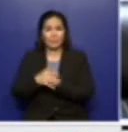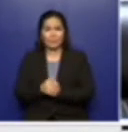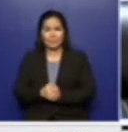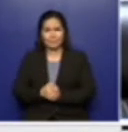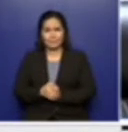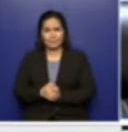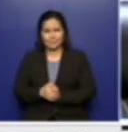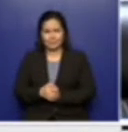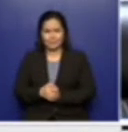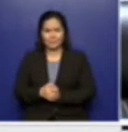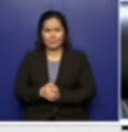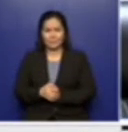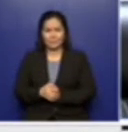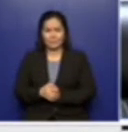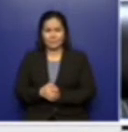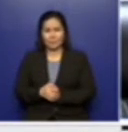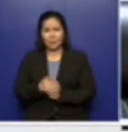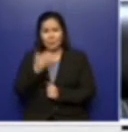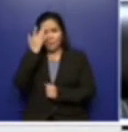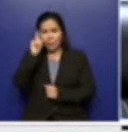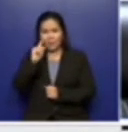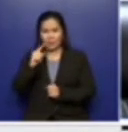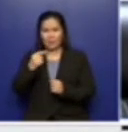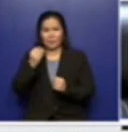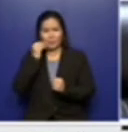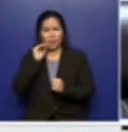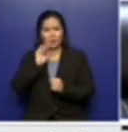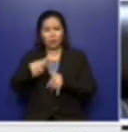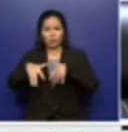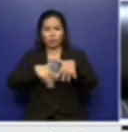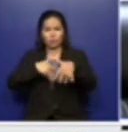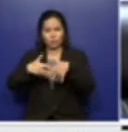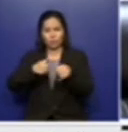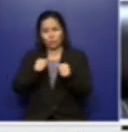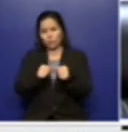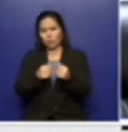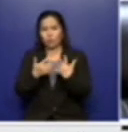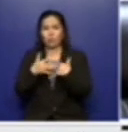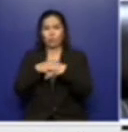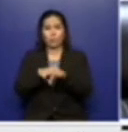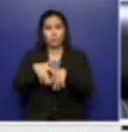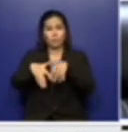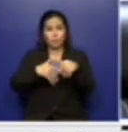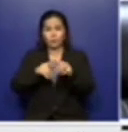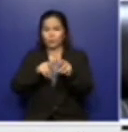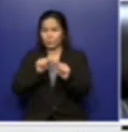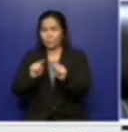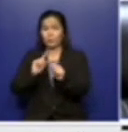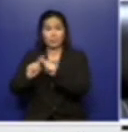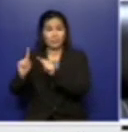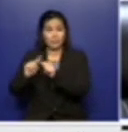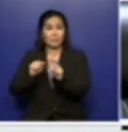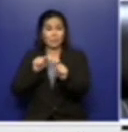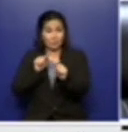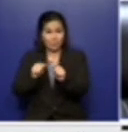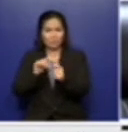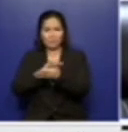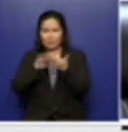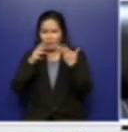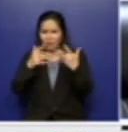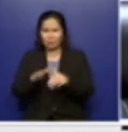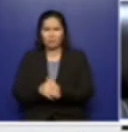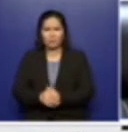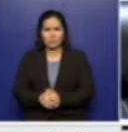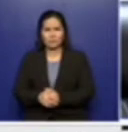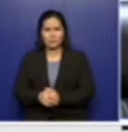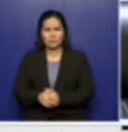ที่ทำเลเลี้ยงสัตว์มันเป็นที่อยู่อาศัยของชุมชนเป็นหมู่บ้านเป็นตำบลเป็นอำเภอไม่สาม